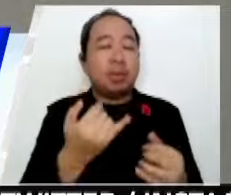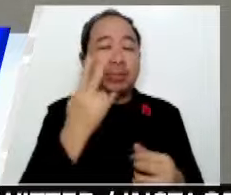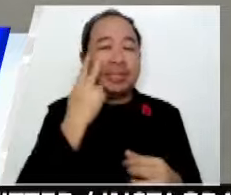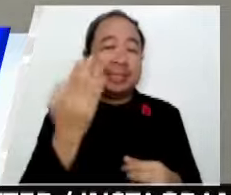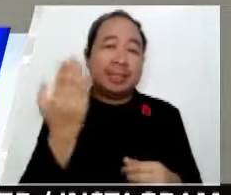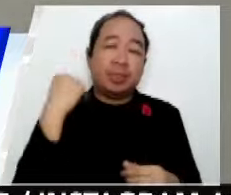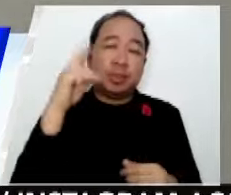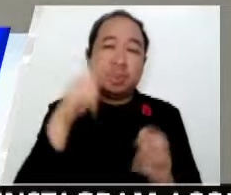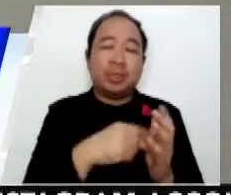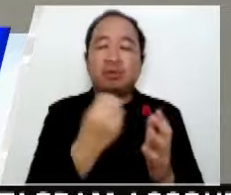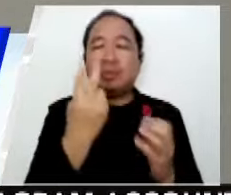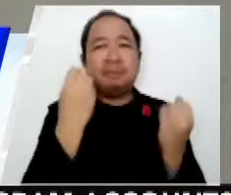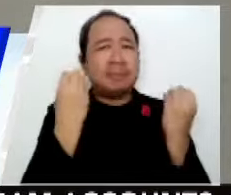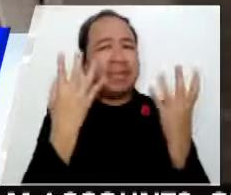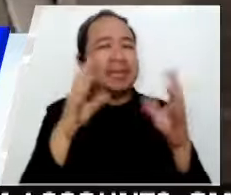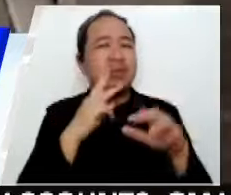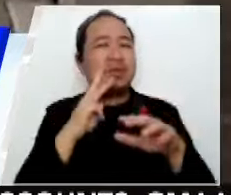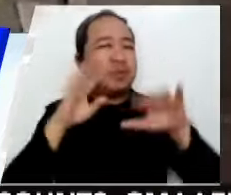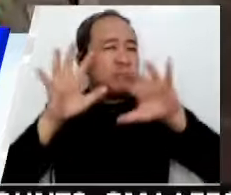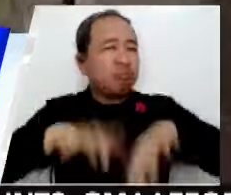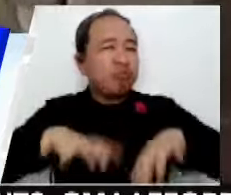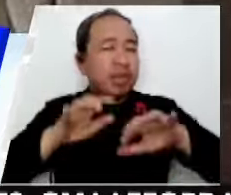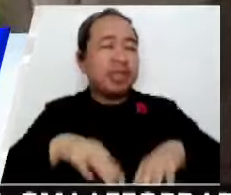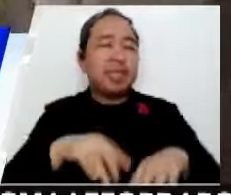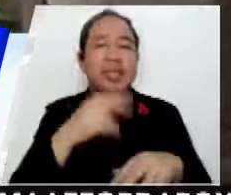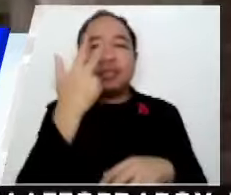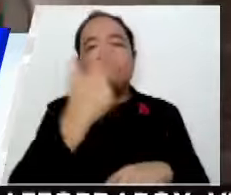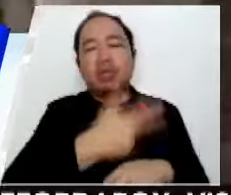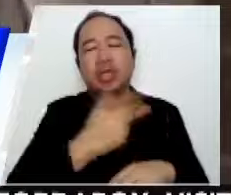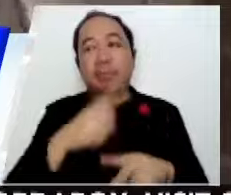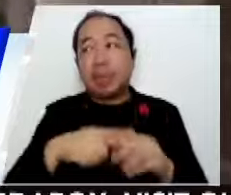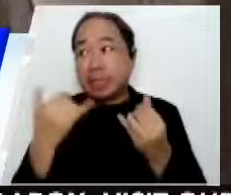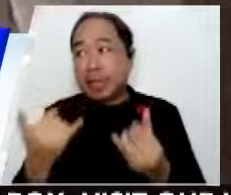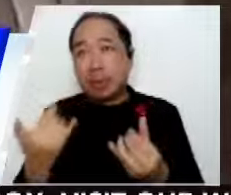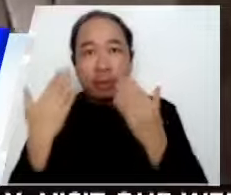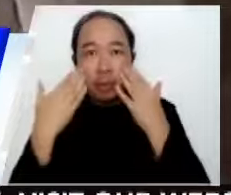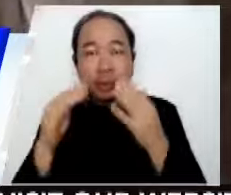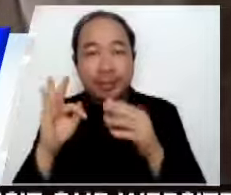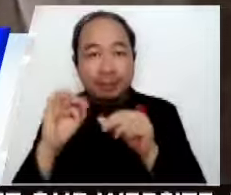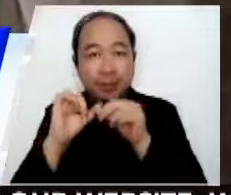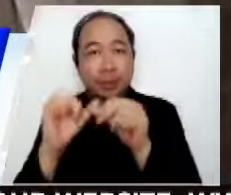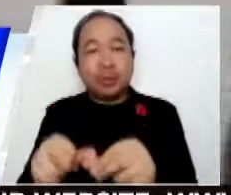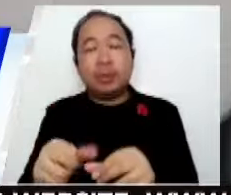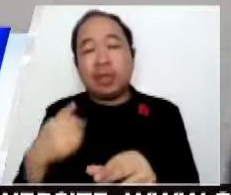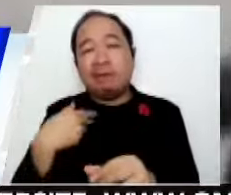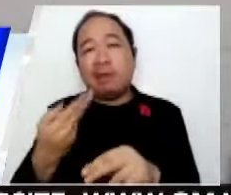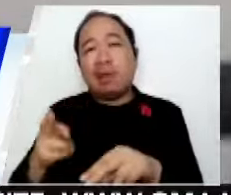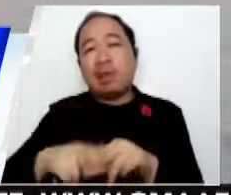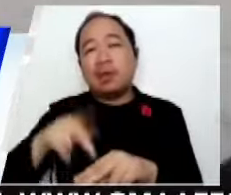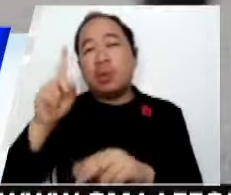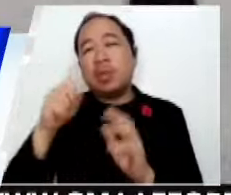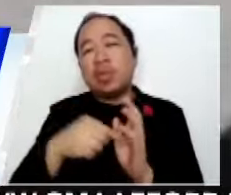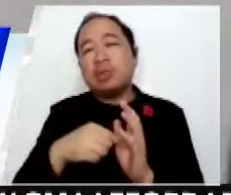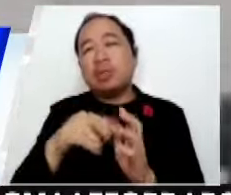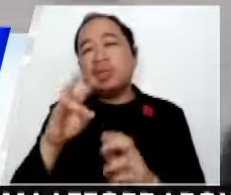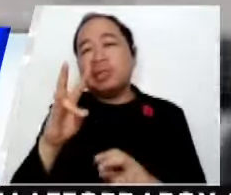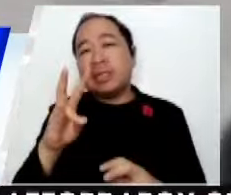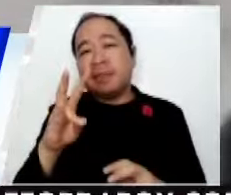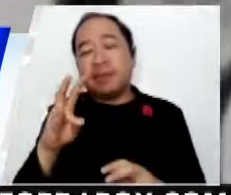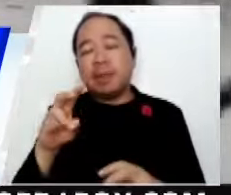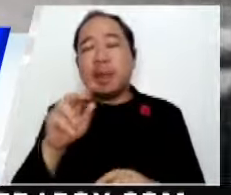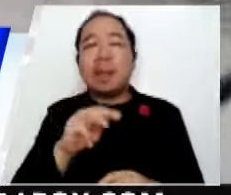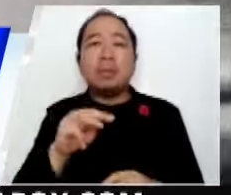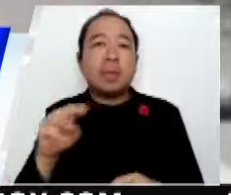ang current episode, hindi pa tapos. Tingnan natin, baka may gitan pa. Yung 1,007.4 millimeter na naitala natin in a 3-day